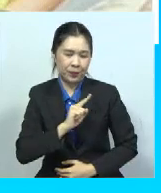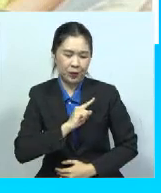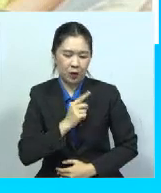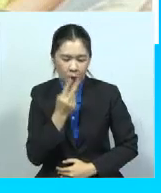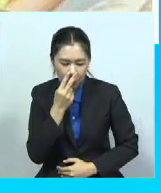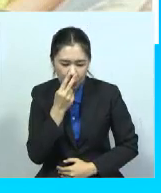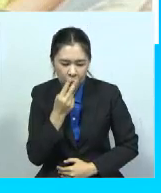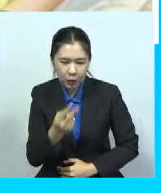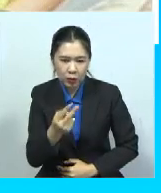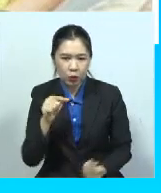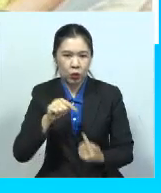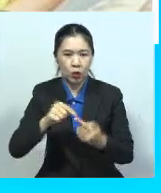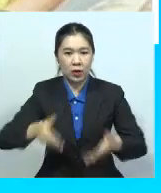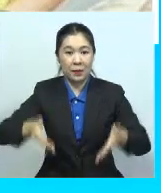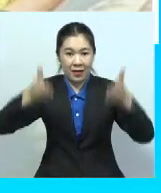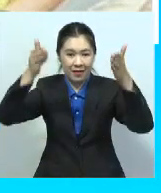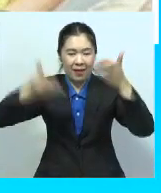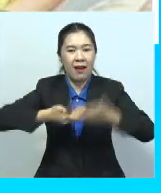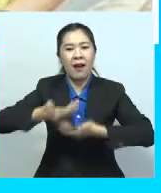ที่บริเวณห้างดังนะคะ